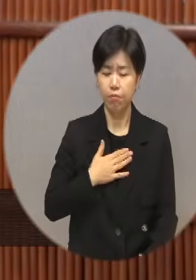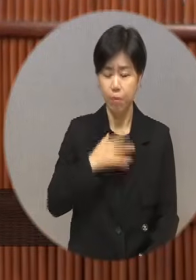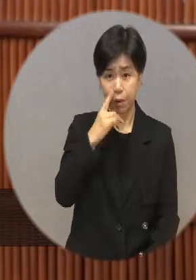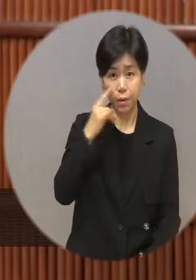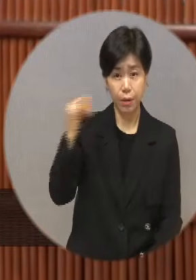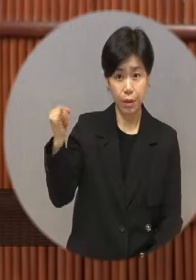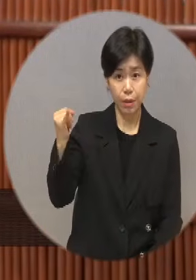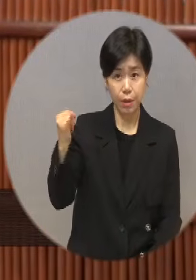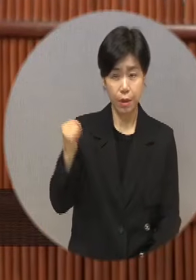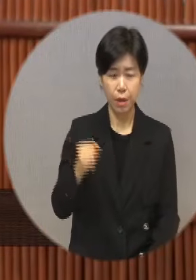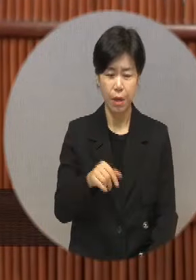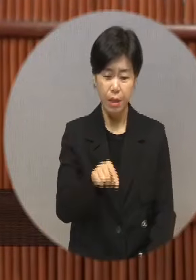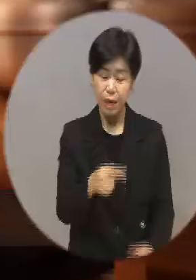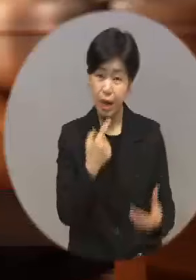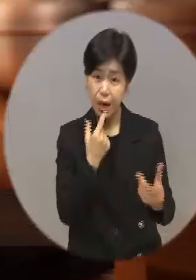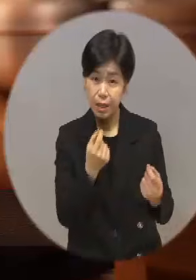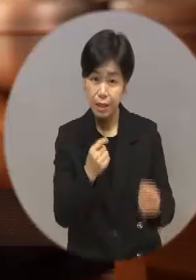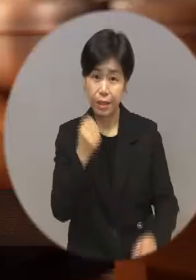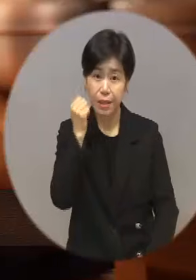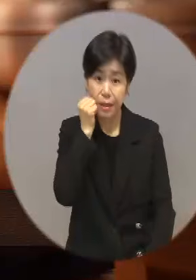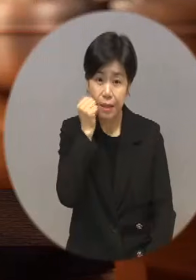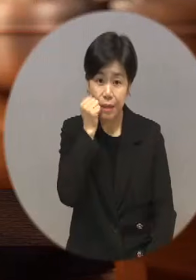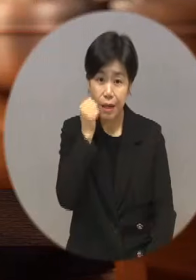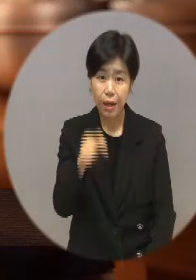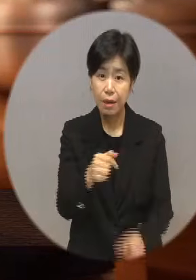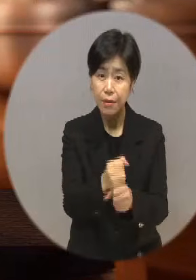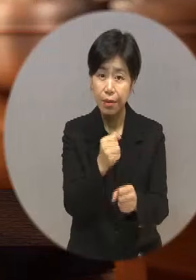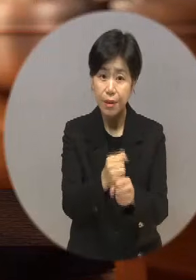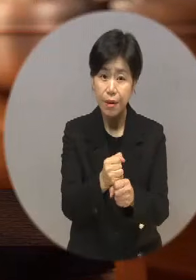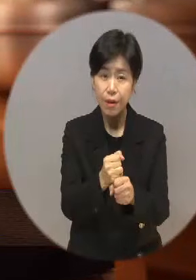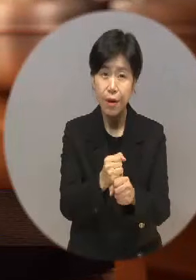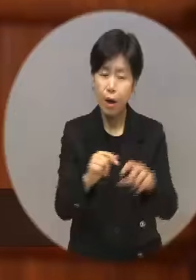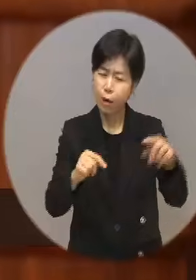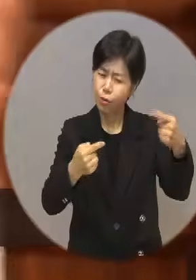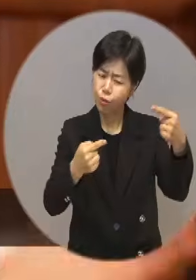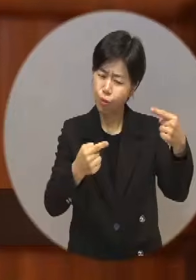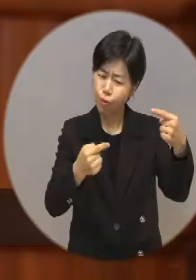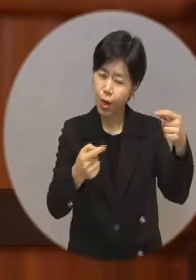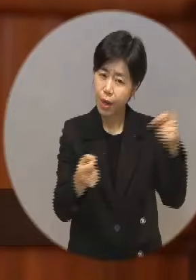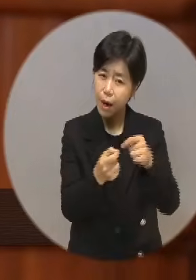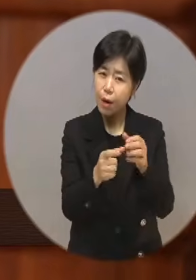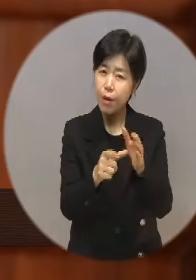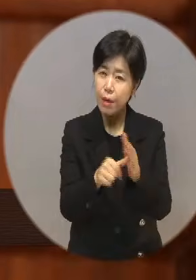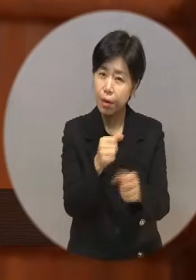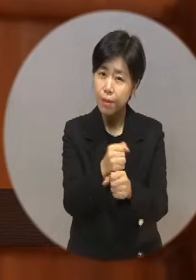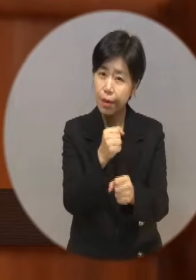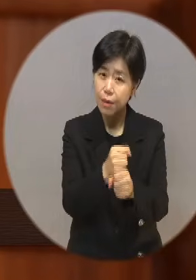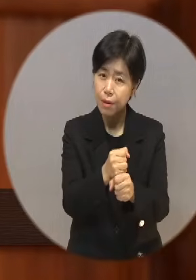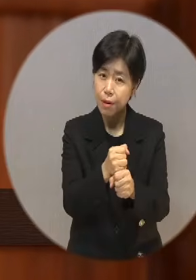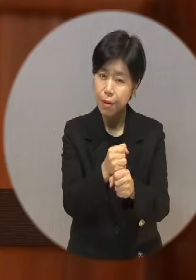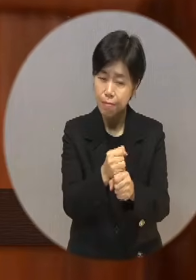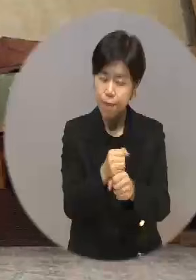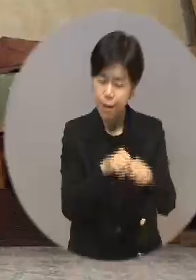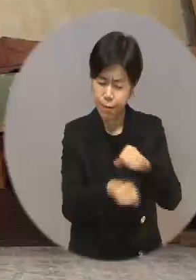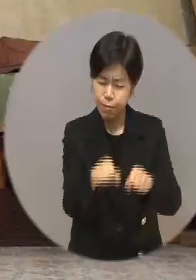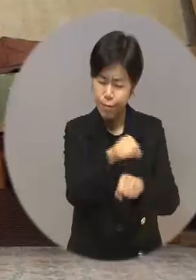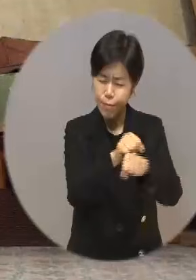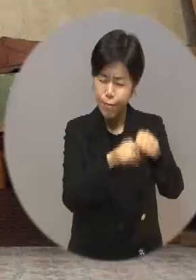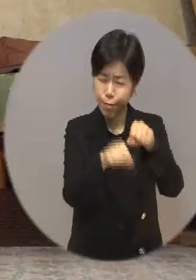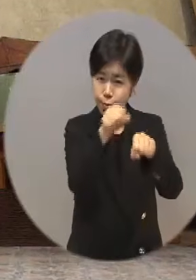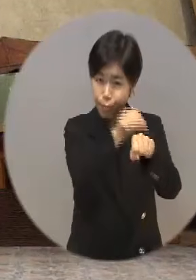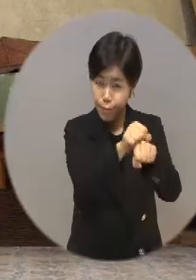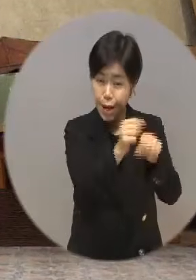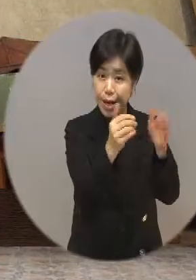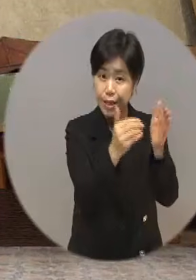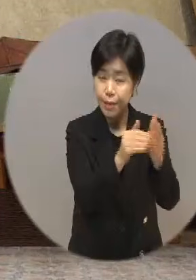거를 약과나 주악을 이제 설 무렵에 만드셔갖고 항아리에다 가득 담아 놓으시고 세배